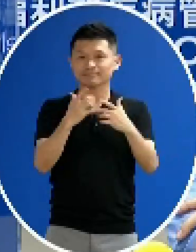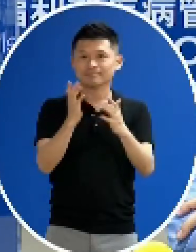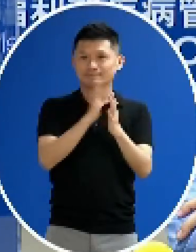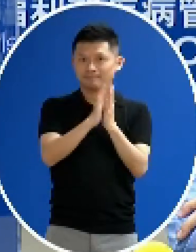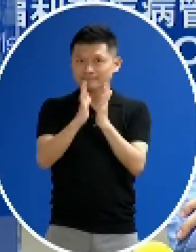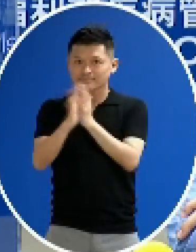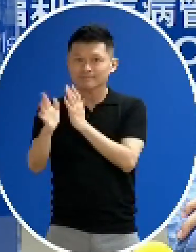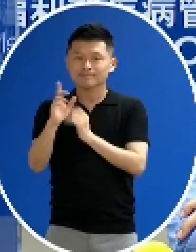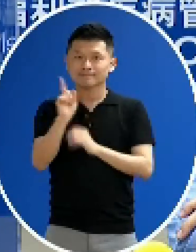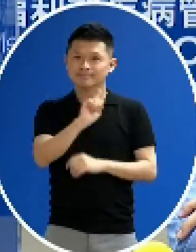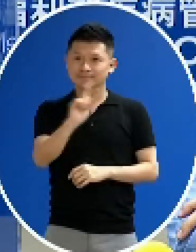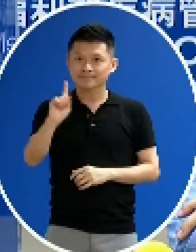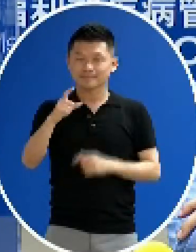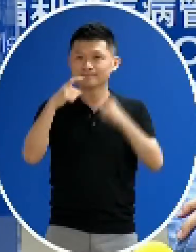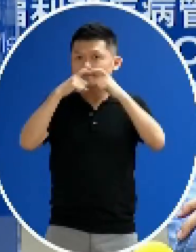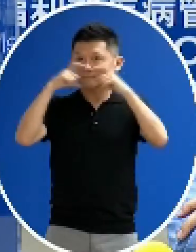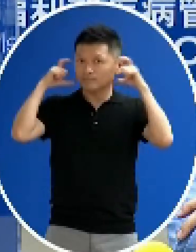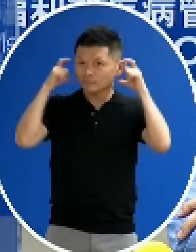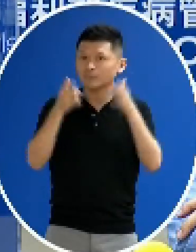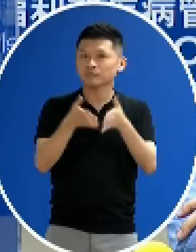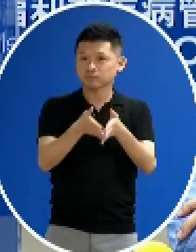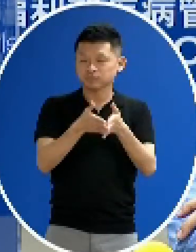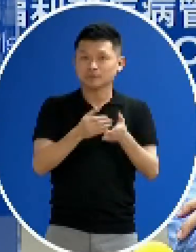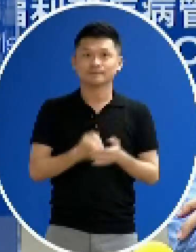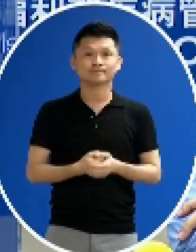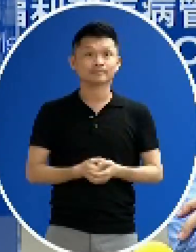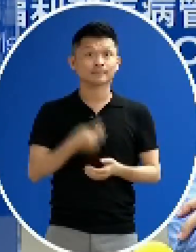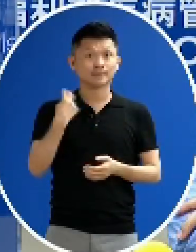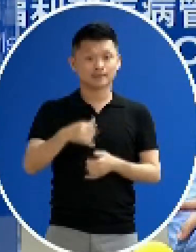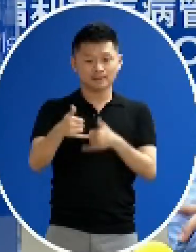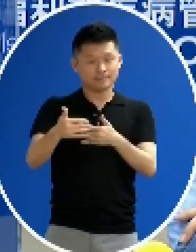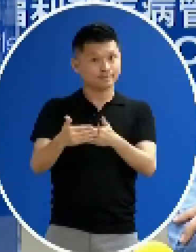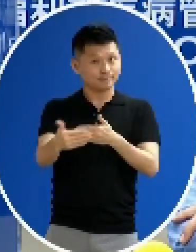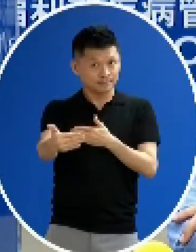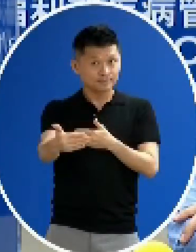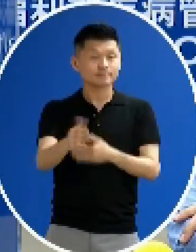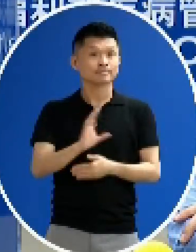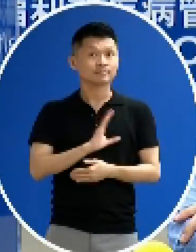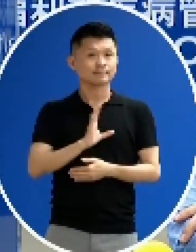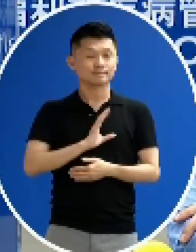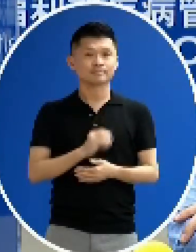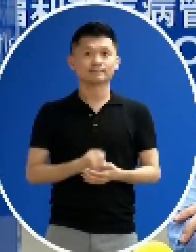排，还是要维持戴口罩，好，那维持社交的距离在才可以。